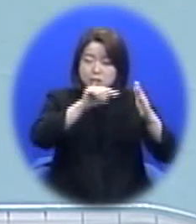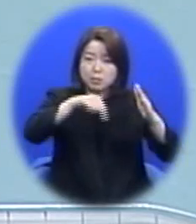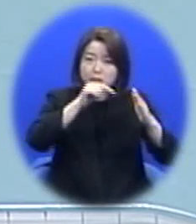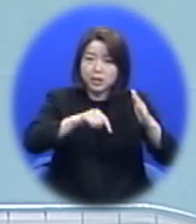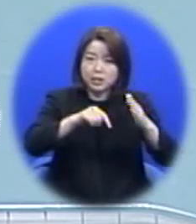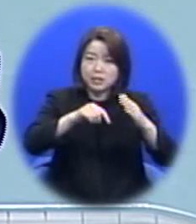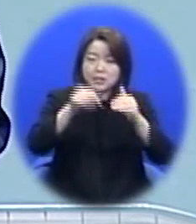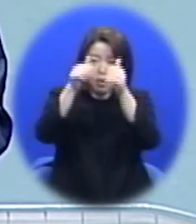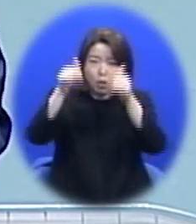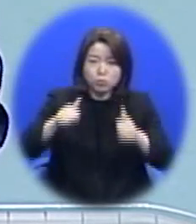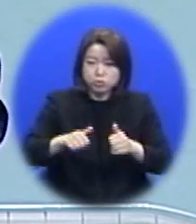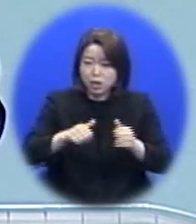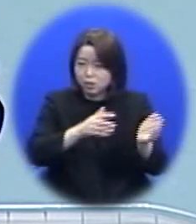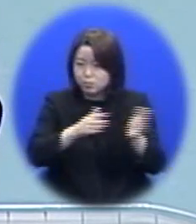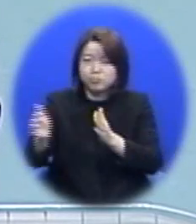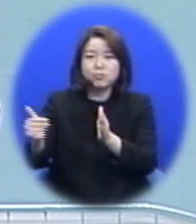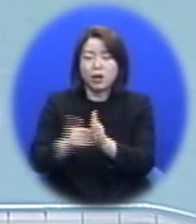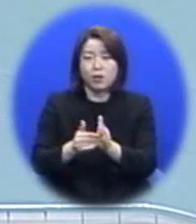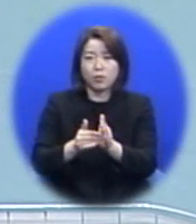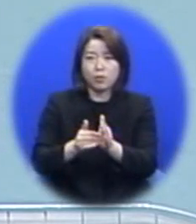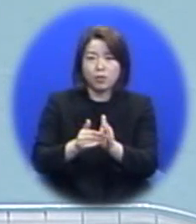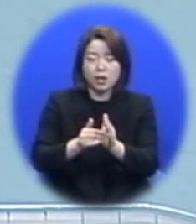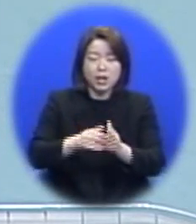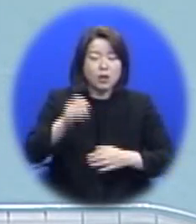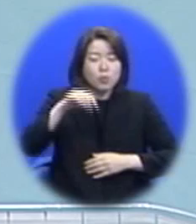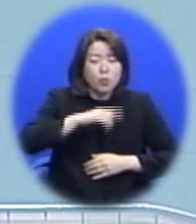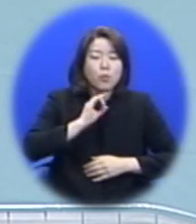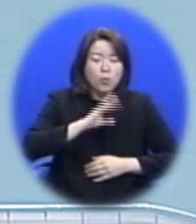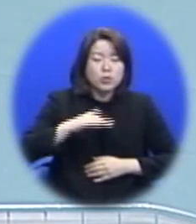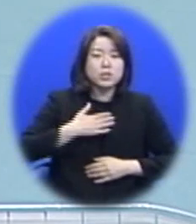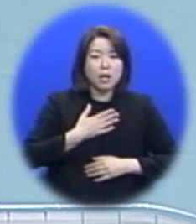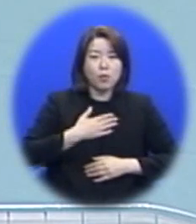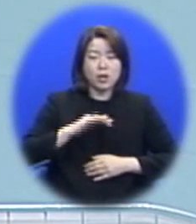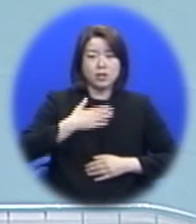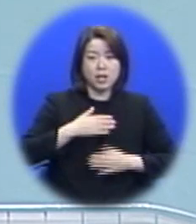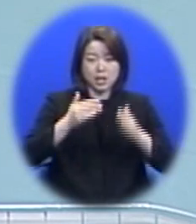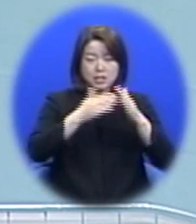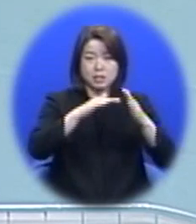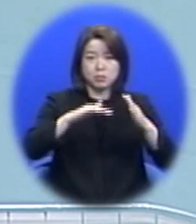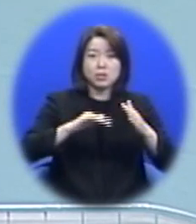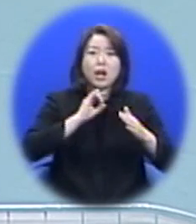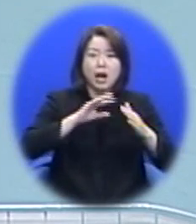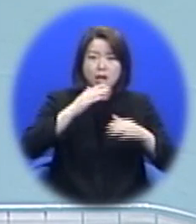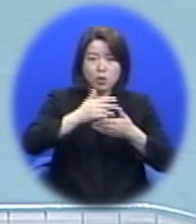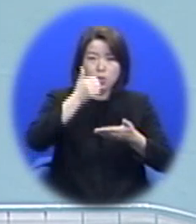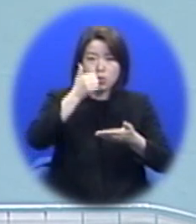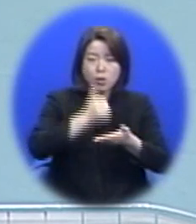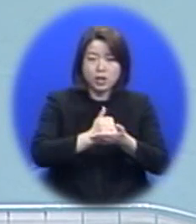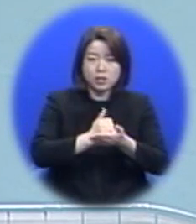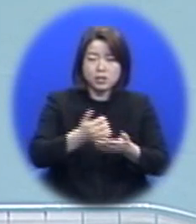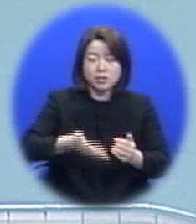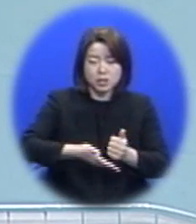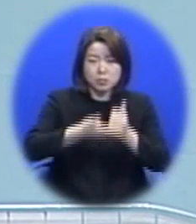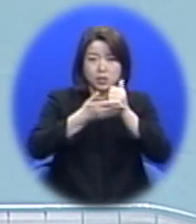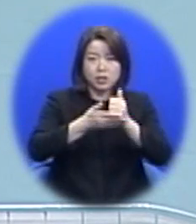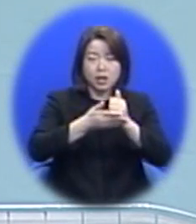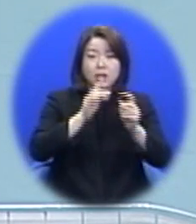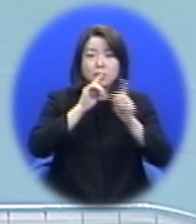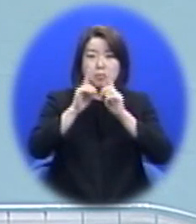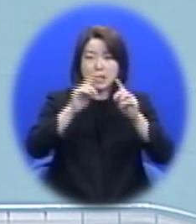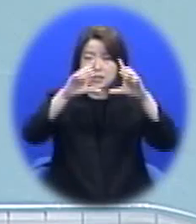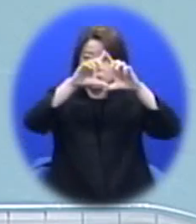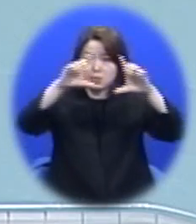거실에는 오직 나와 내 집은 여호와를 섬기겠노라 여호수아 24장 15절 말씀 액자가 걸리게